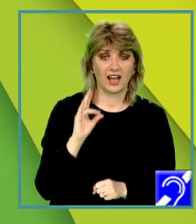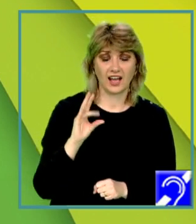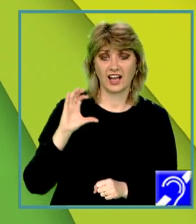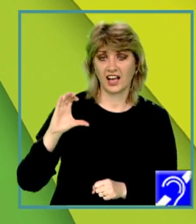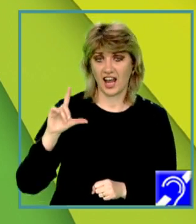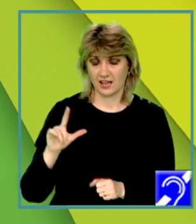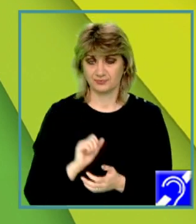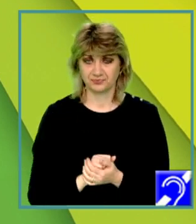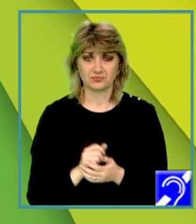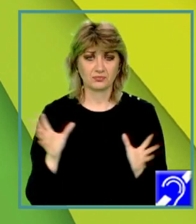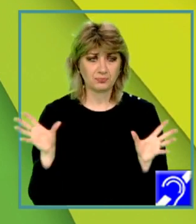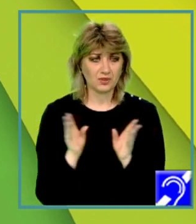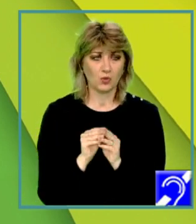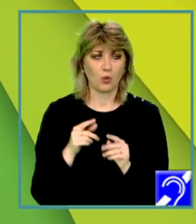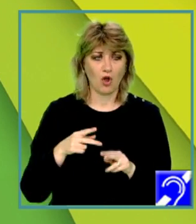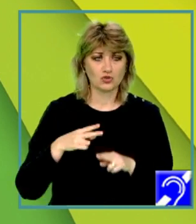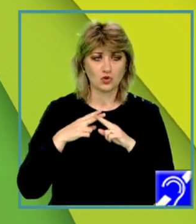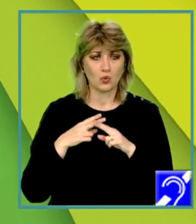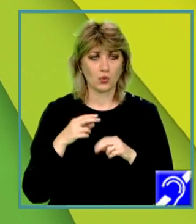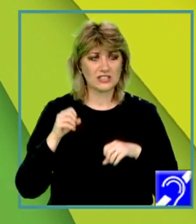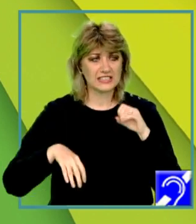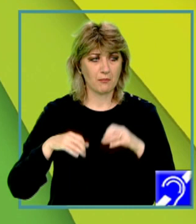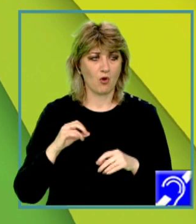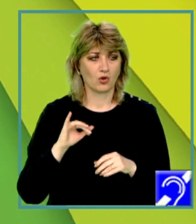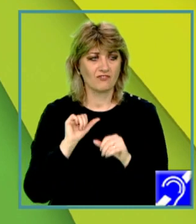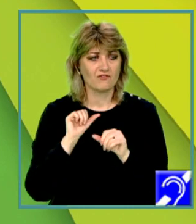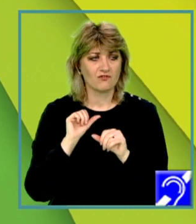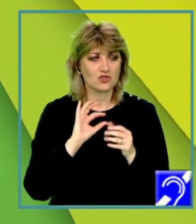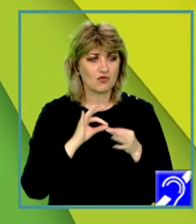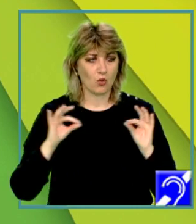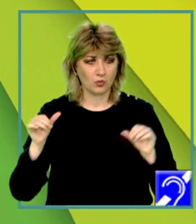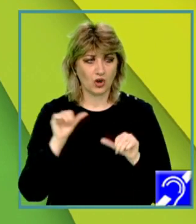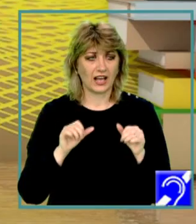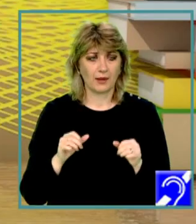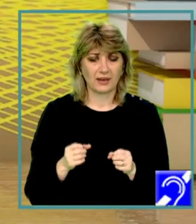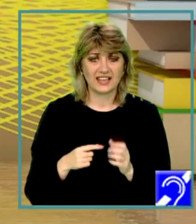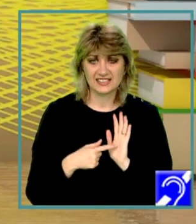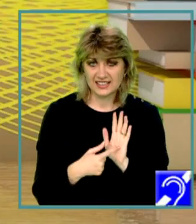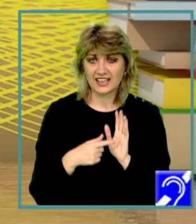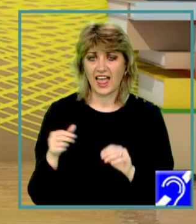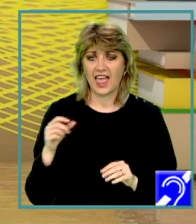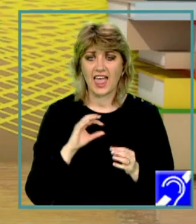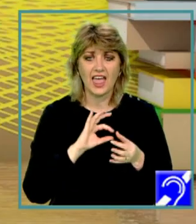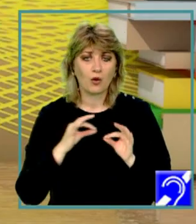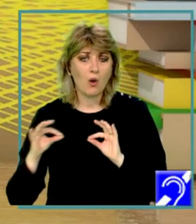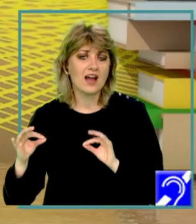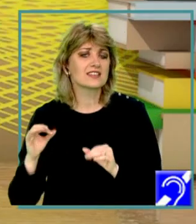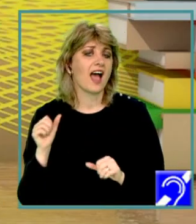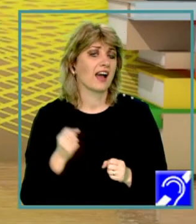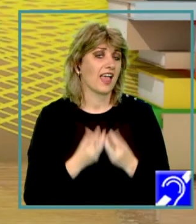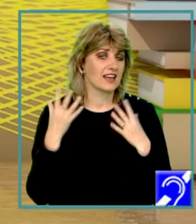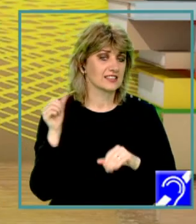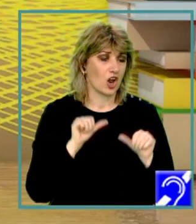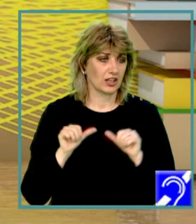cu ajutorul simbolurilor și formulelor chimice reprezintă ecuația reacției chimic al cifra descrisă în fața formulelor chimice